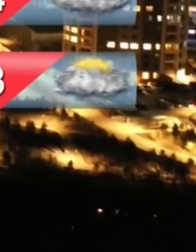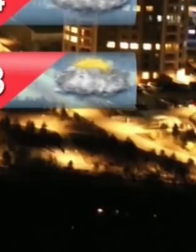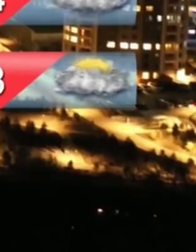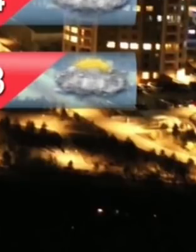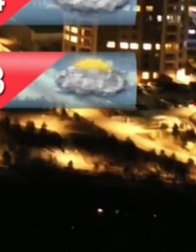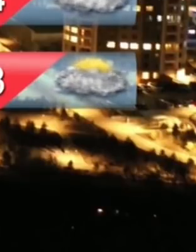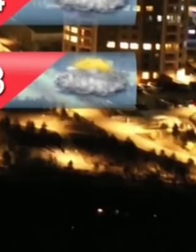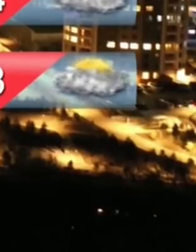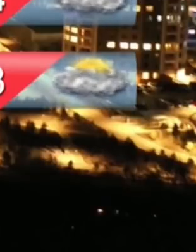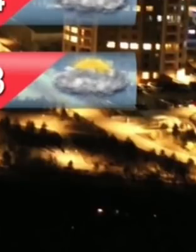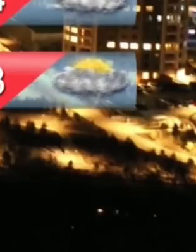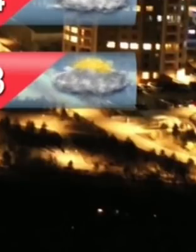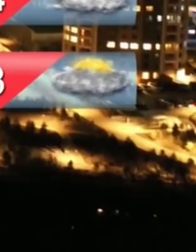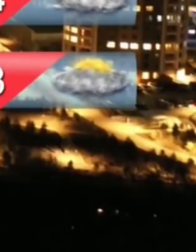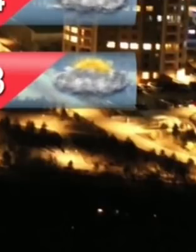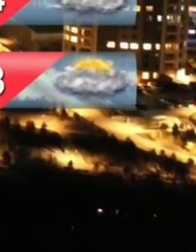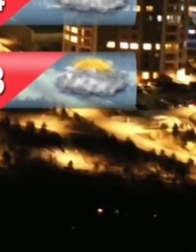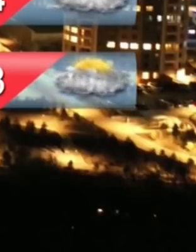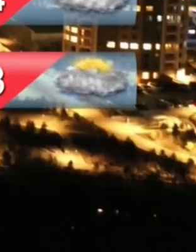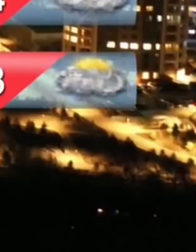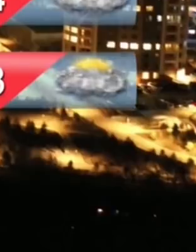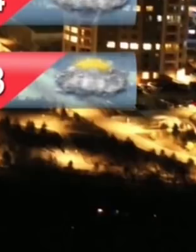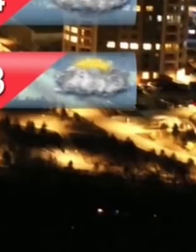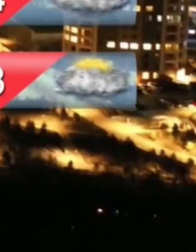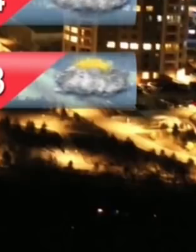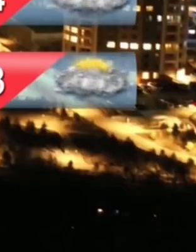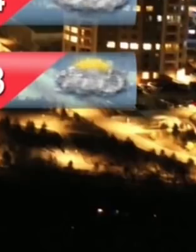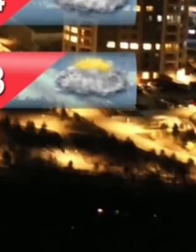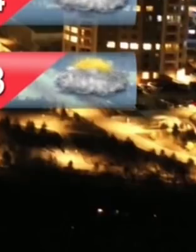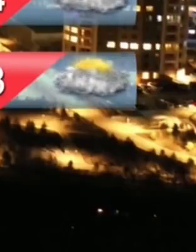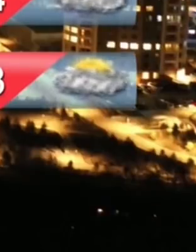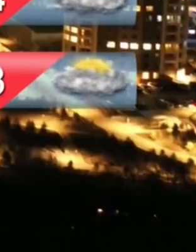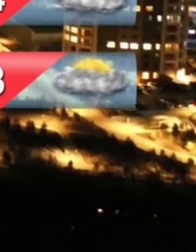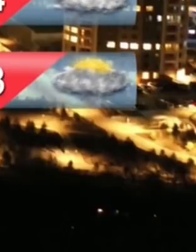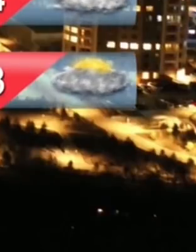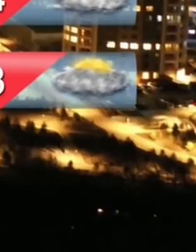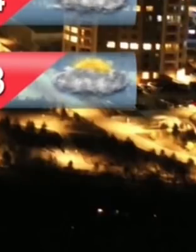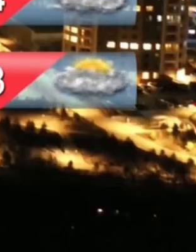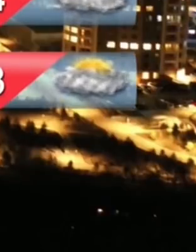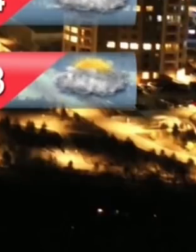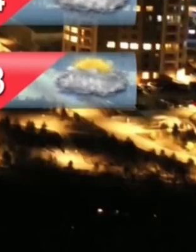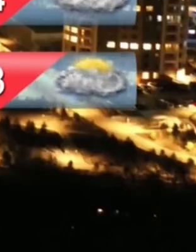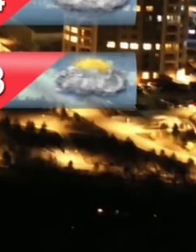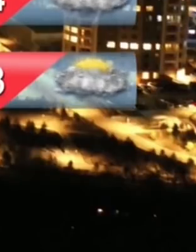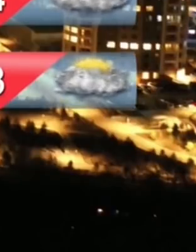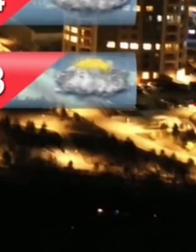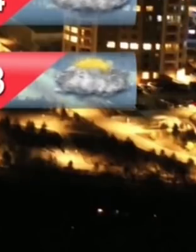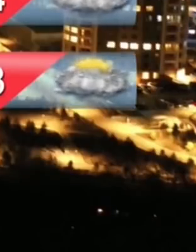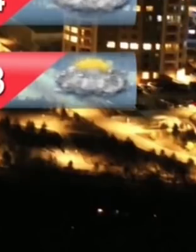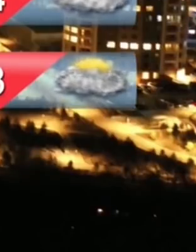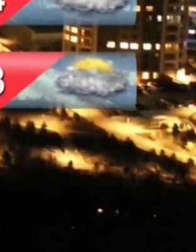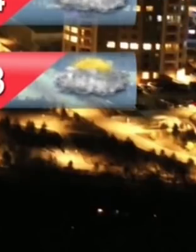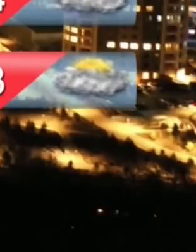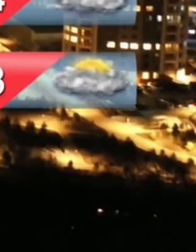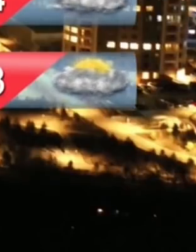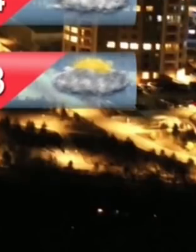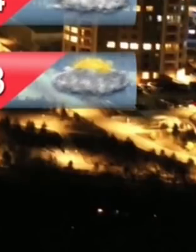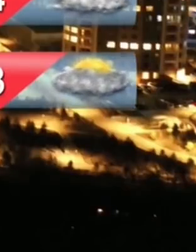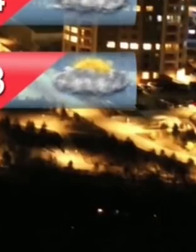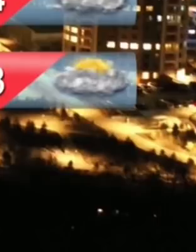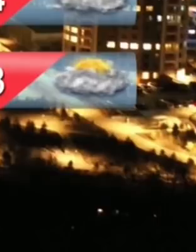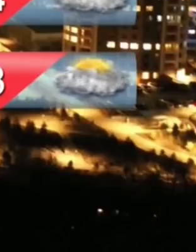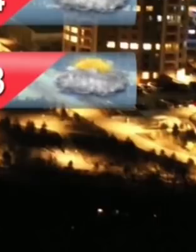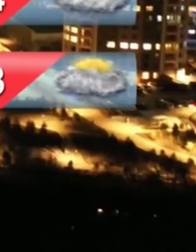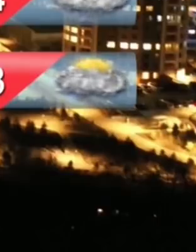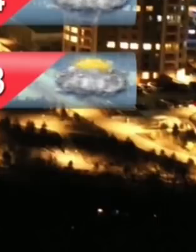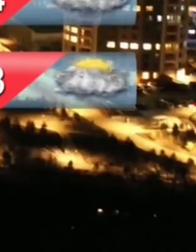бахвал за энэ 7 өдрийн сүүлч Бям болон Ням гарагт шүн болон өдөртөө дууцахалгаантай бага зэргийн аадар бороо орж шөндөө 13-аас